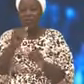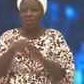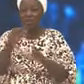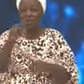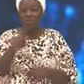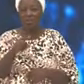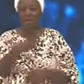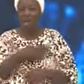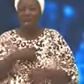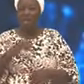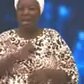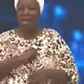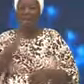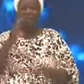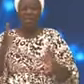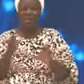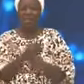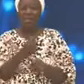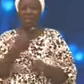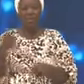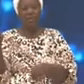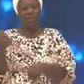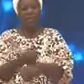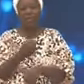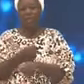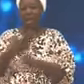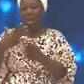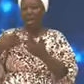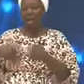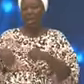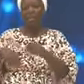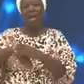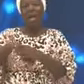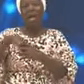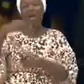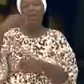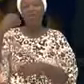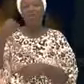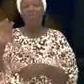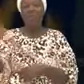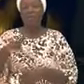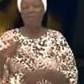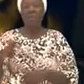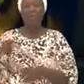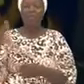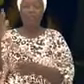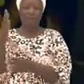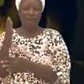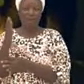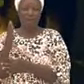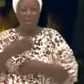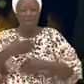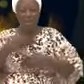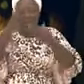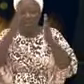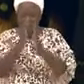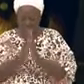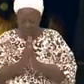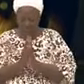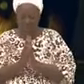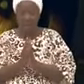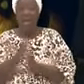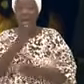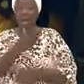corps le cas de pierre et je l'adoré j'attendais ton amer non et je la